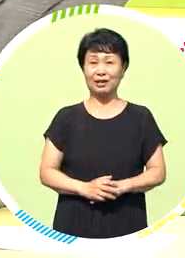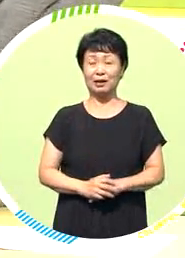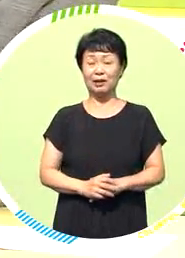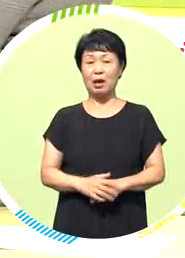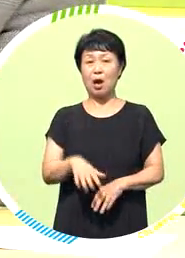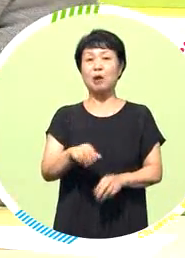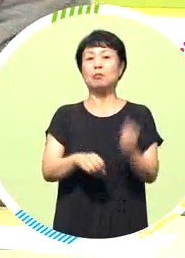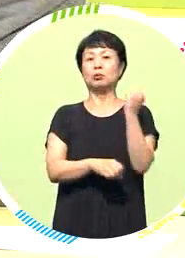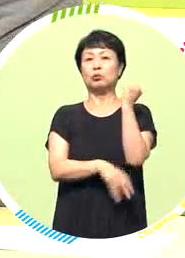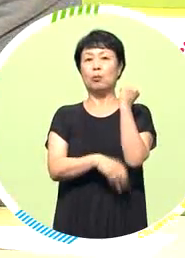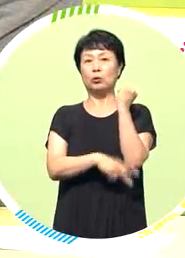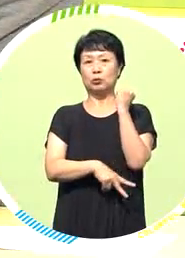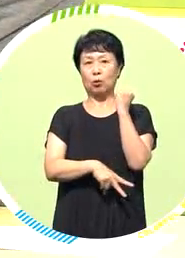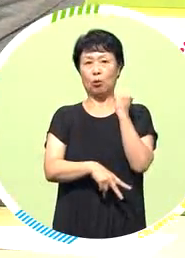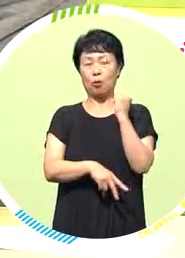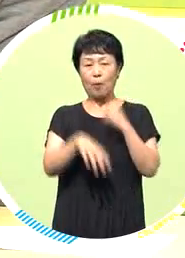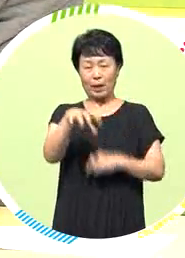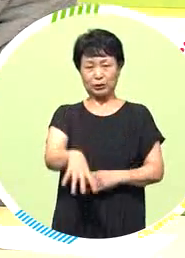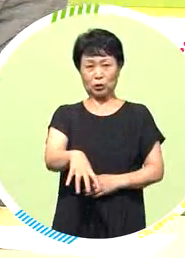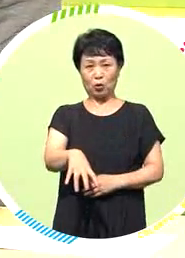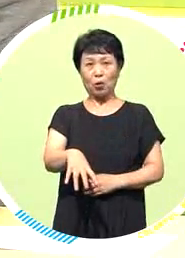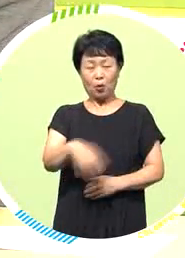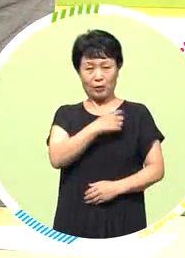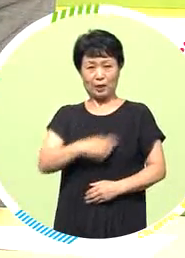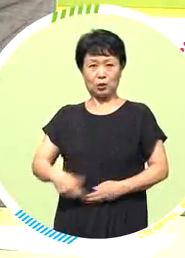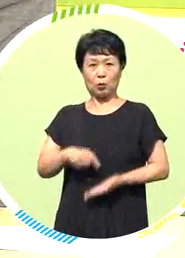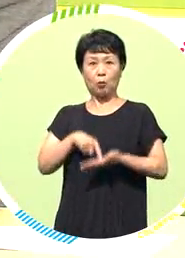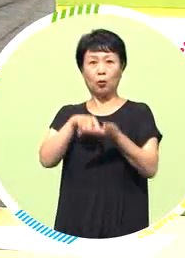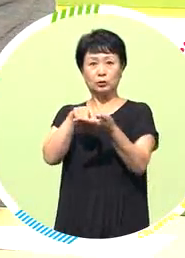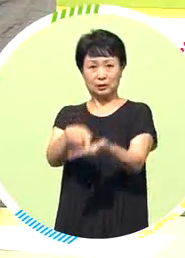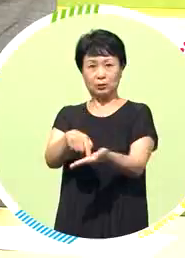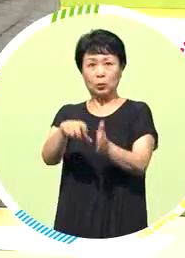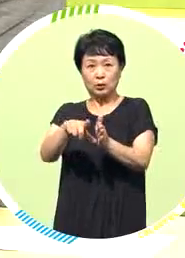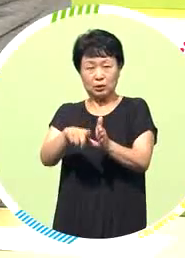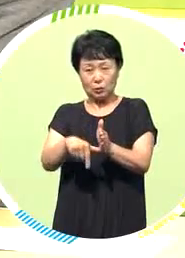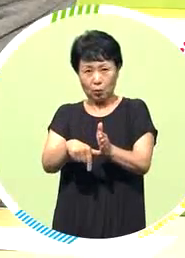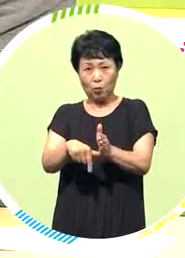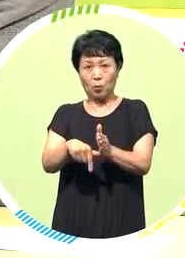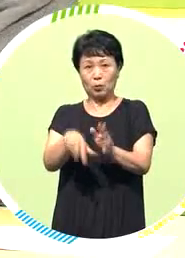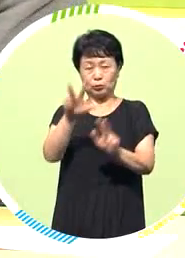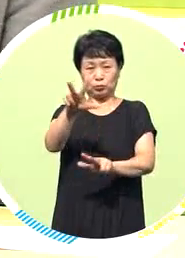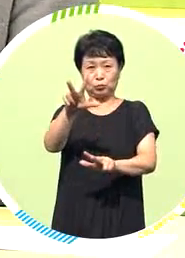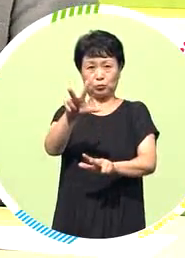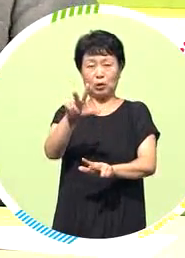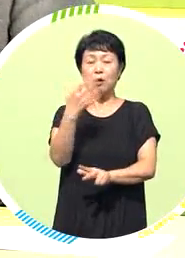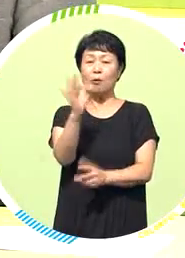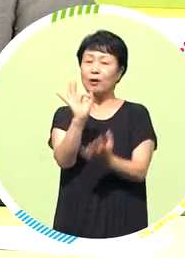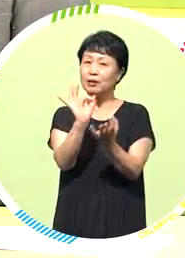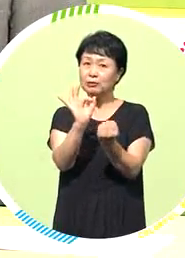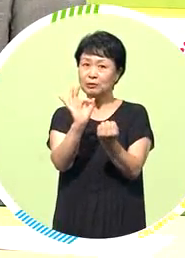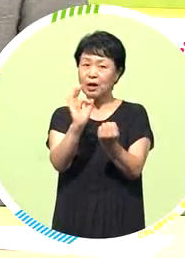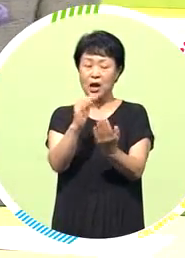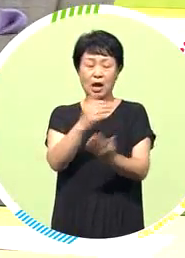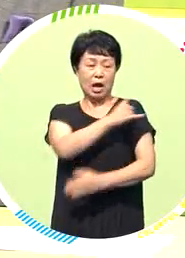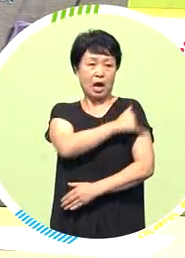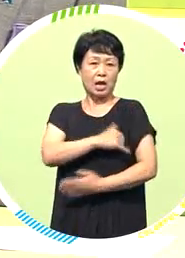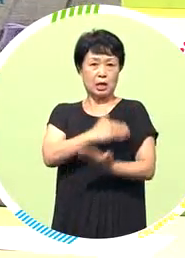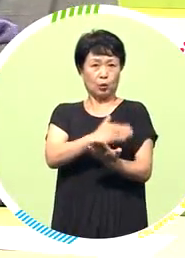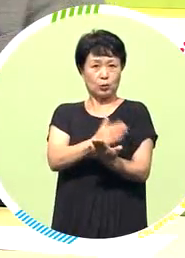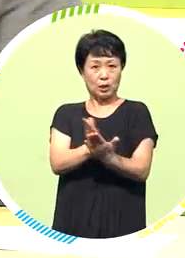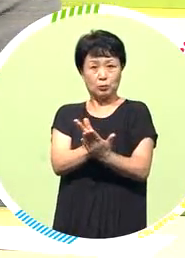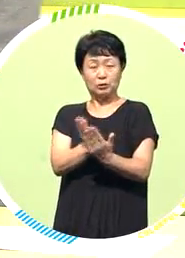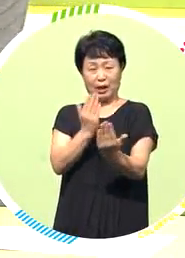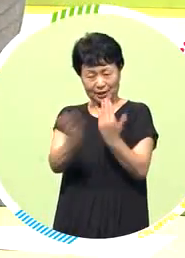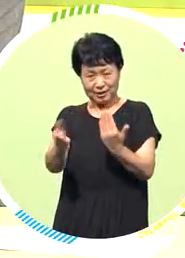もともとですね、立候補するときに立候補ファイルとなってですね、はい、そこには費用負担役割分担はこうしますということが書いてあったん